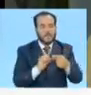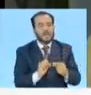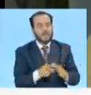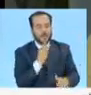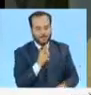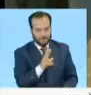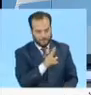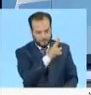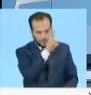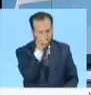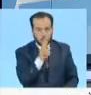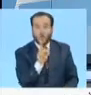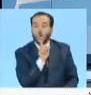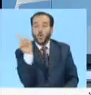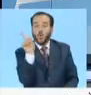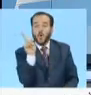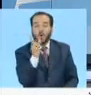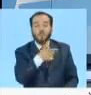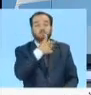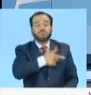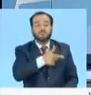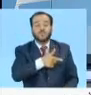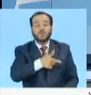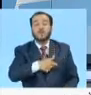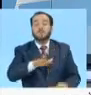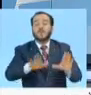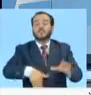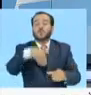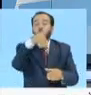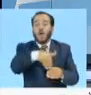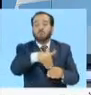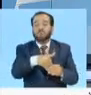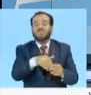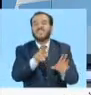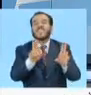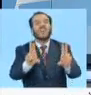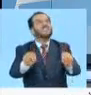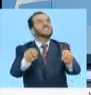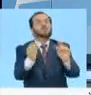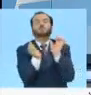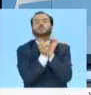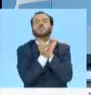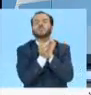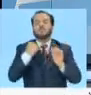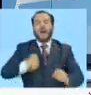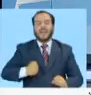إليه جيدا، هو قال ما زال البرلمان مكبلا، هنالك